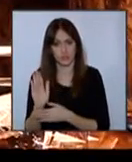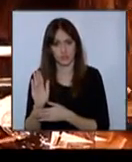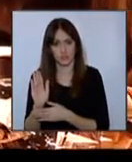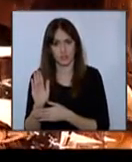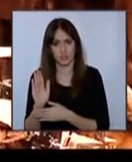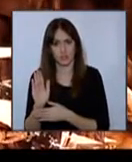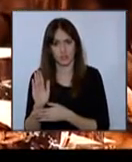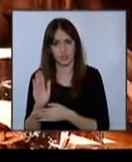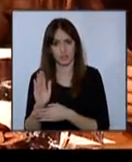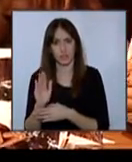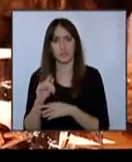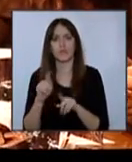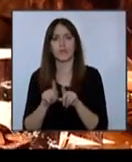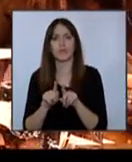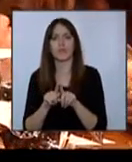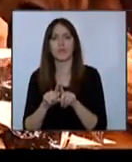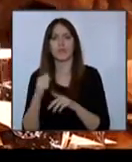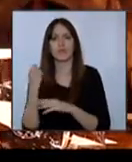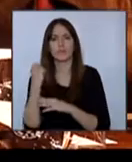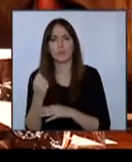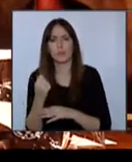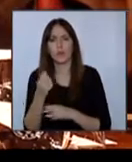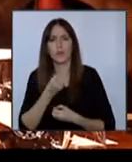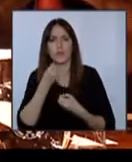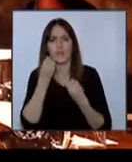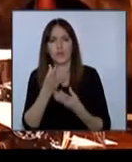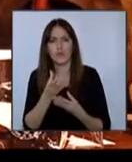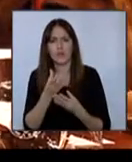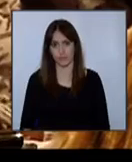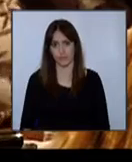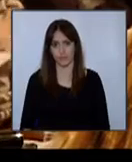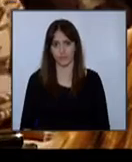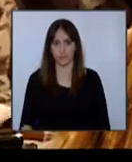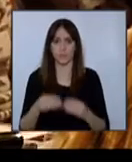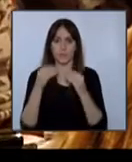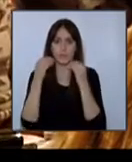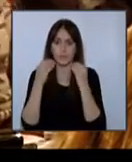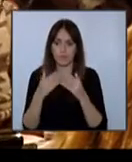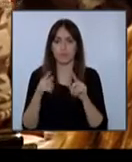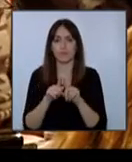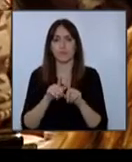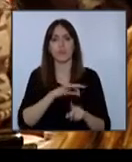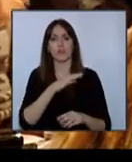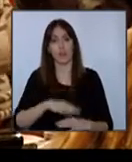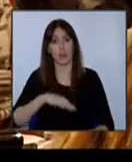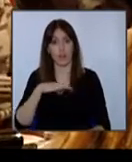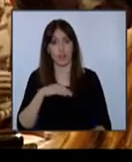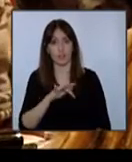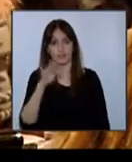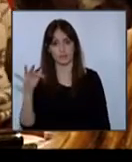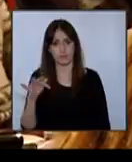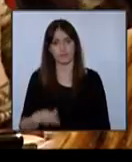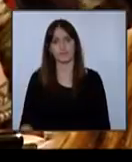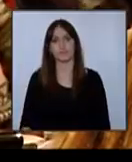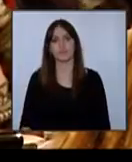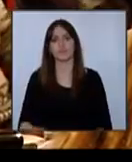No, per tot pel suport al manifest de la plataforma Stop Accident C-17. Senyor Anglada. Sí, gràcies.